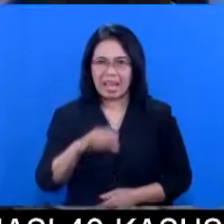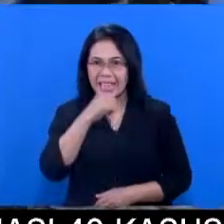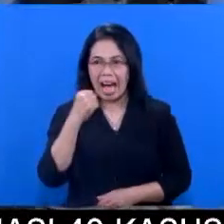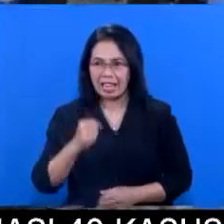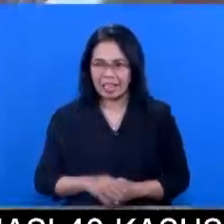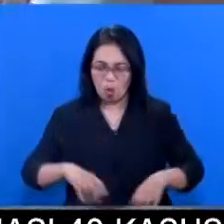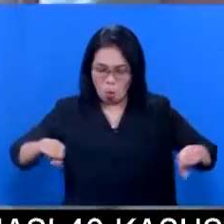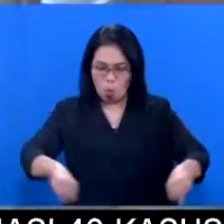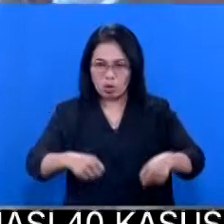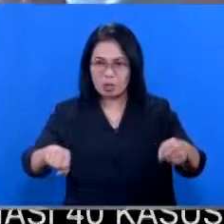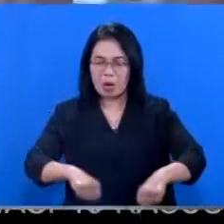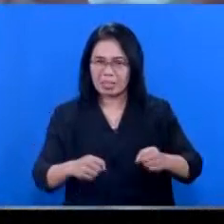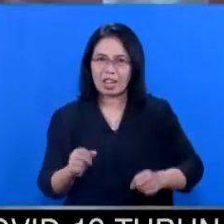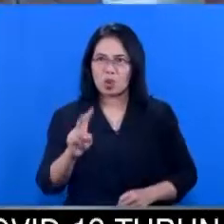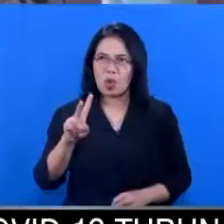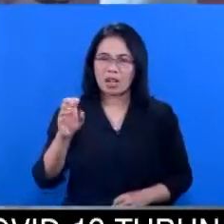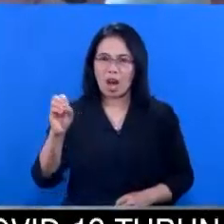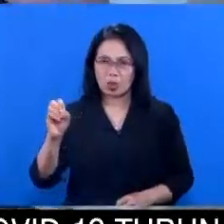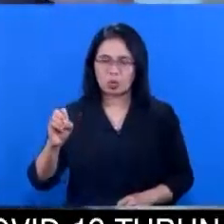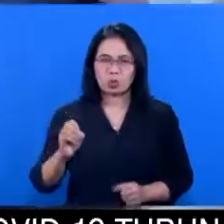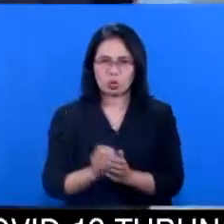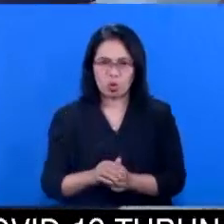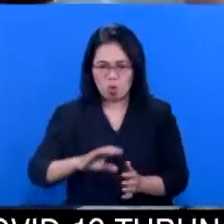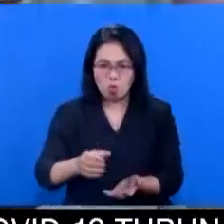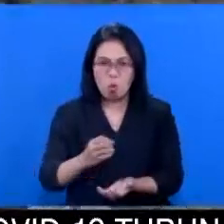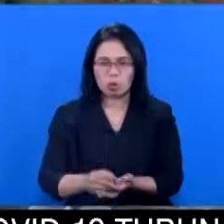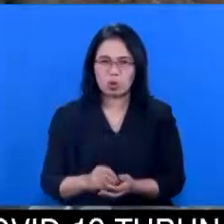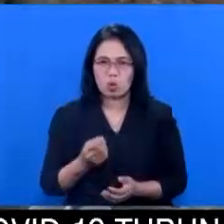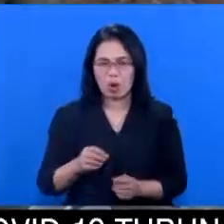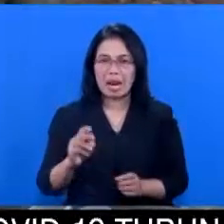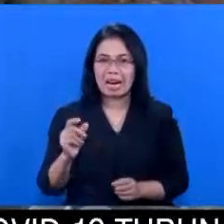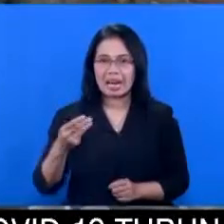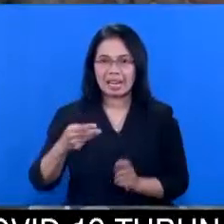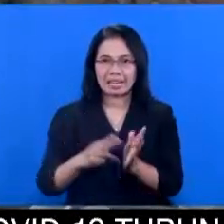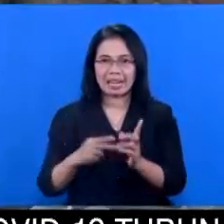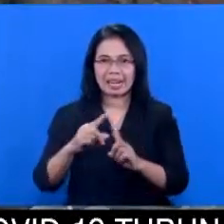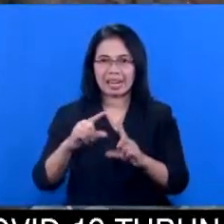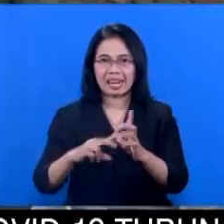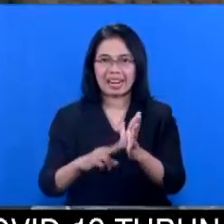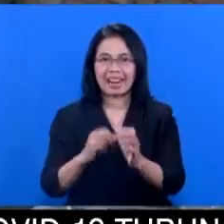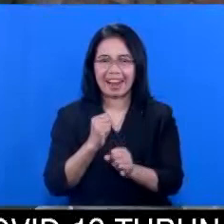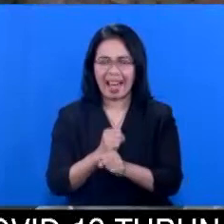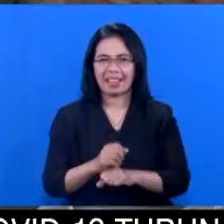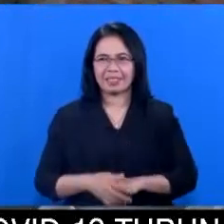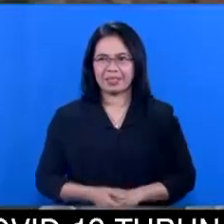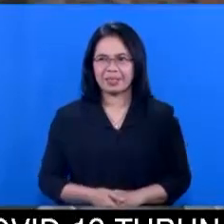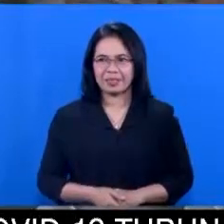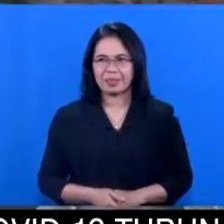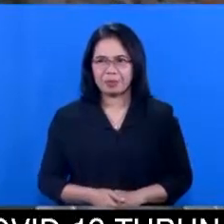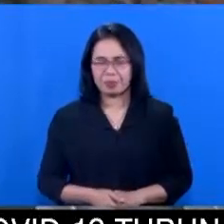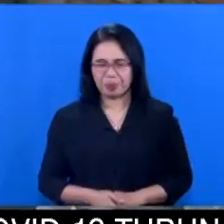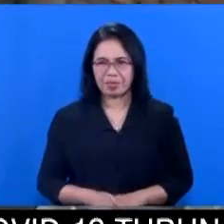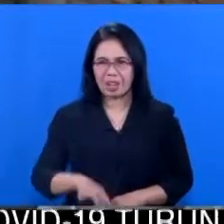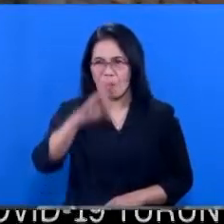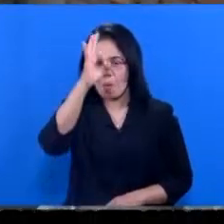menjadi sekitar 200 bungkus rendang. Sesuai dengan petunjuk dari Bapak Kapolda, untuk melaksanakan namanya celengan